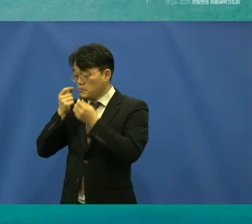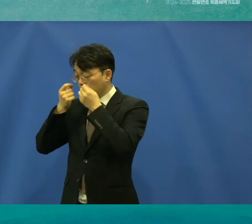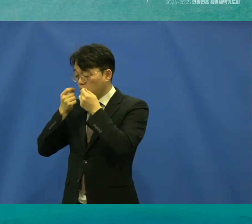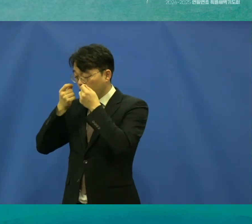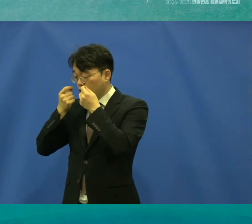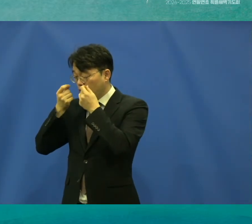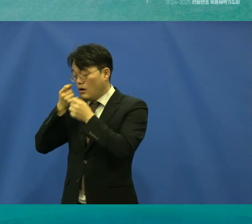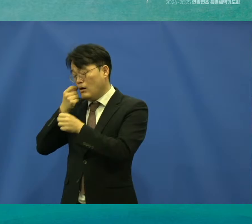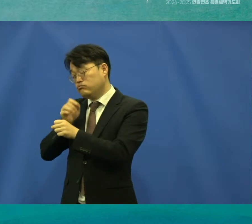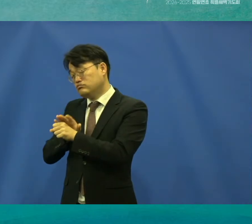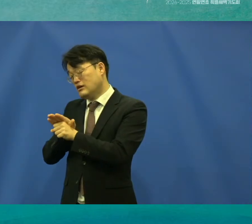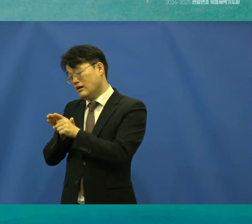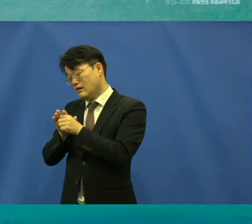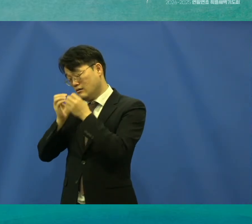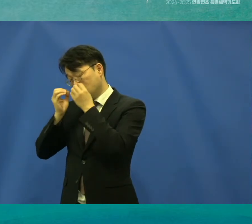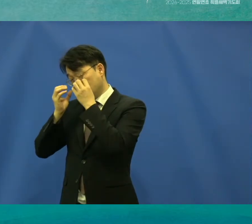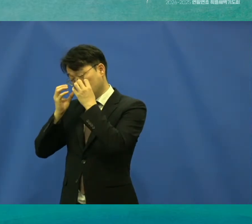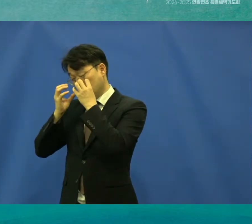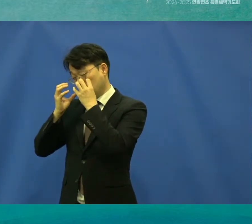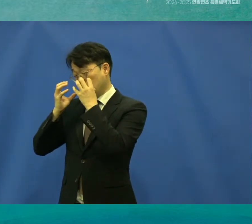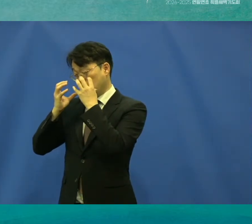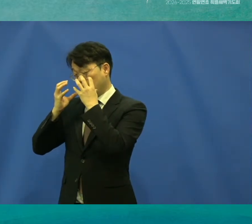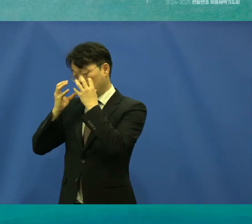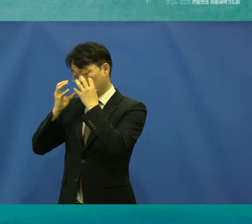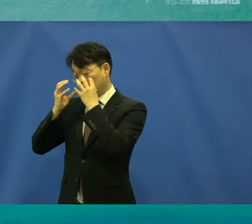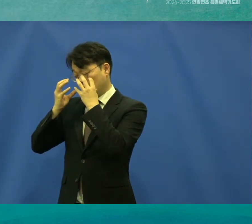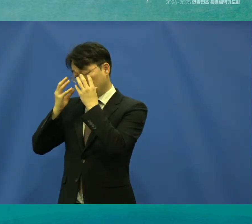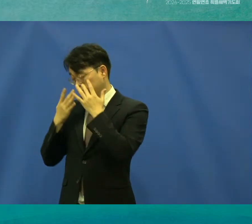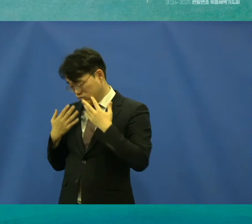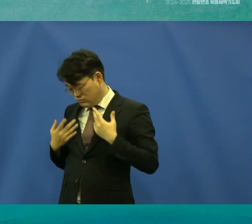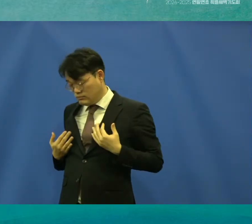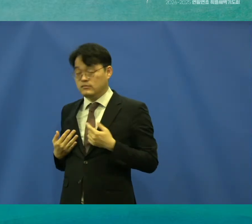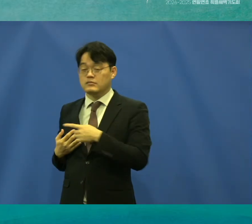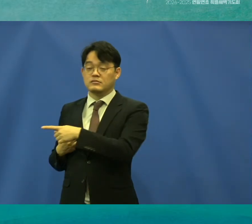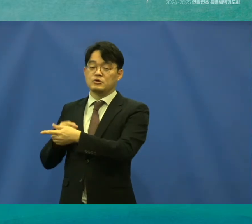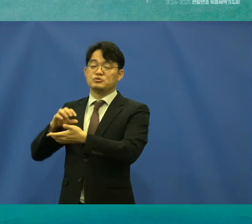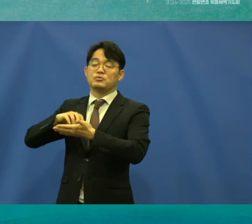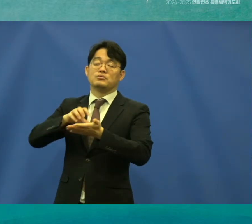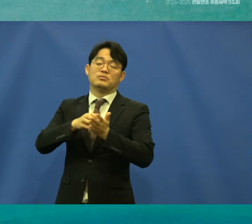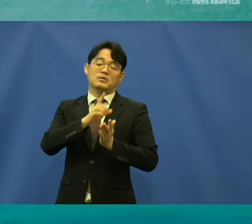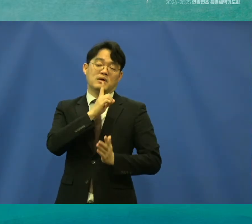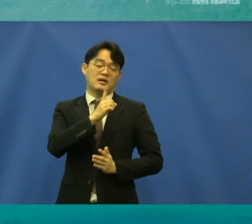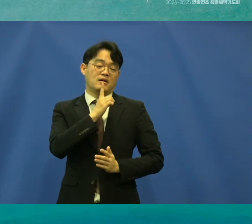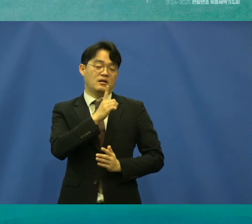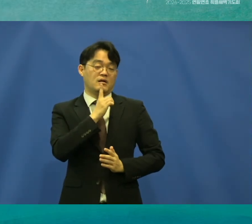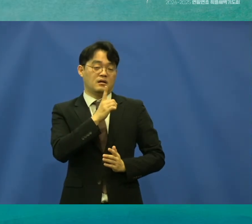니느웨를 바라보는 하나님의 눈에는 눈물이 그득하다는 거예요.